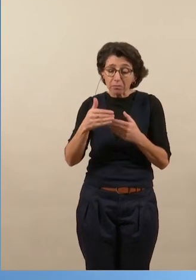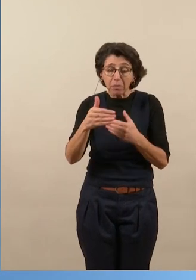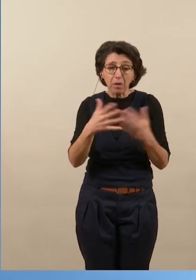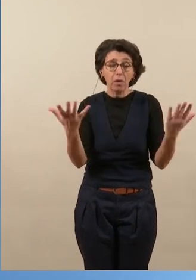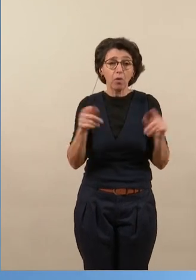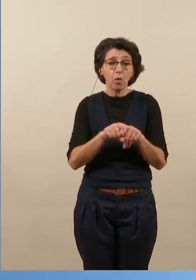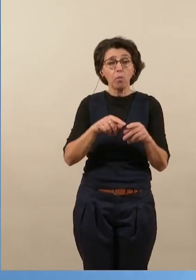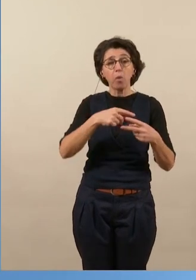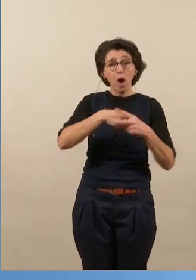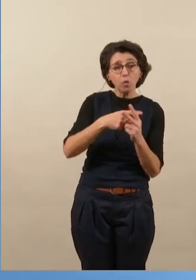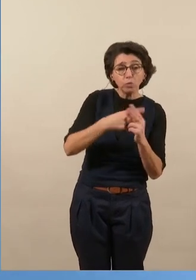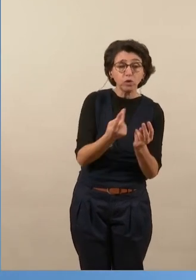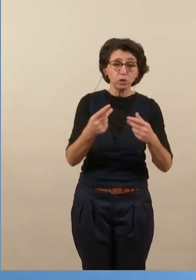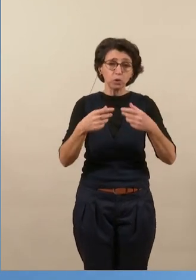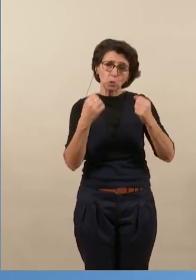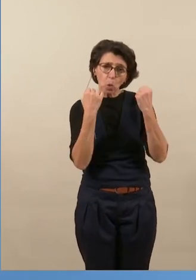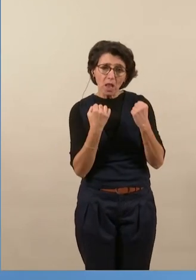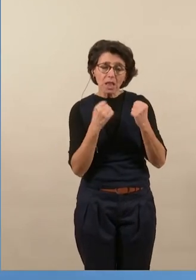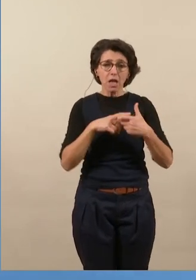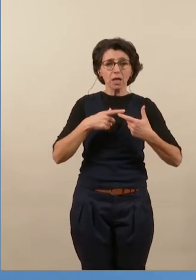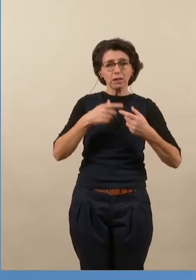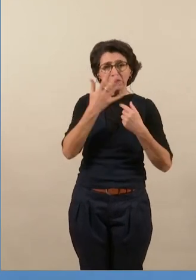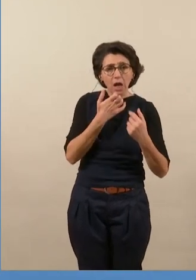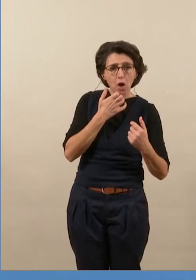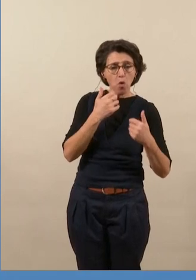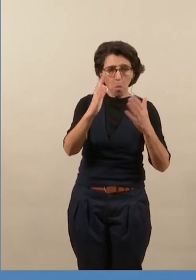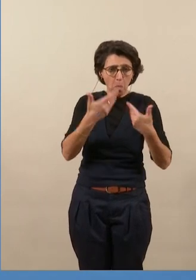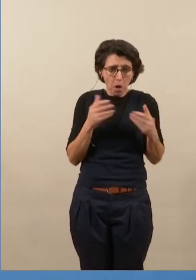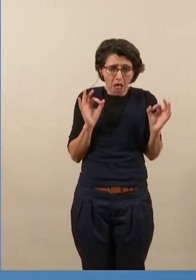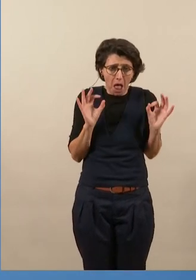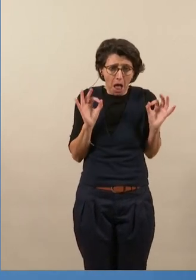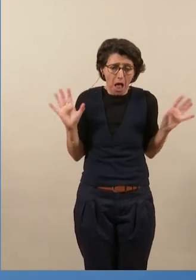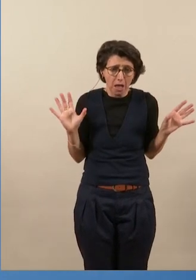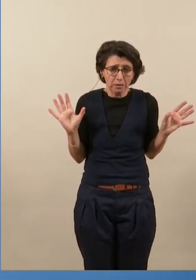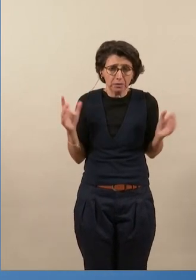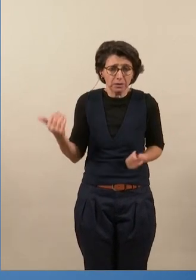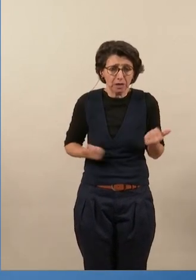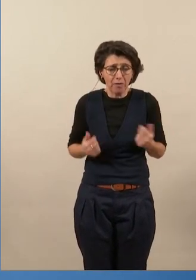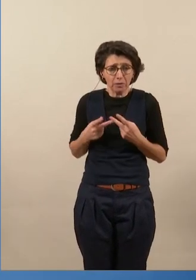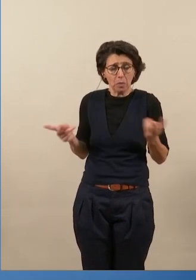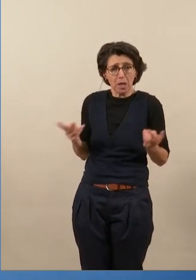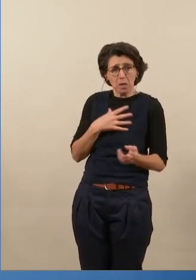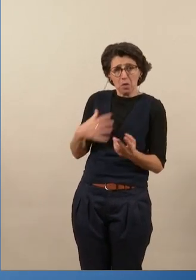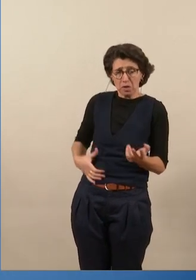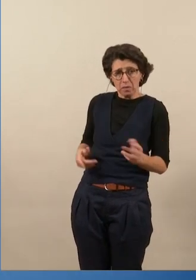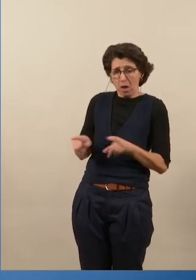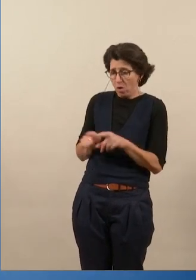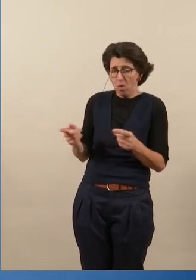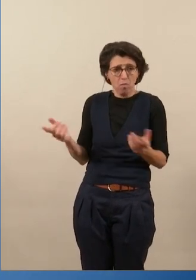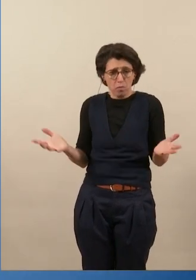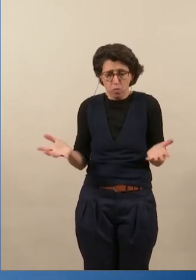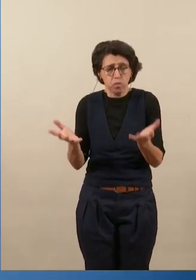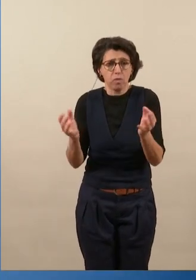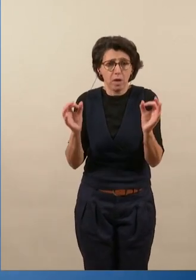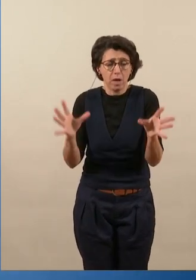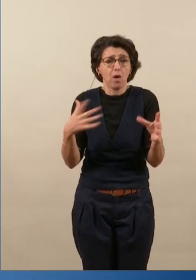finances de la ville pour renforcer notre service public municipal et pour construire une réelle ambition pour le développement de notre